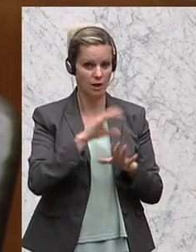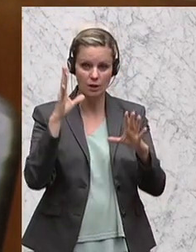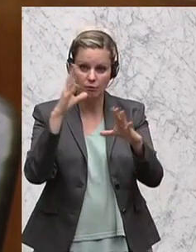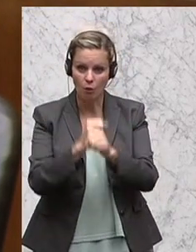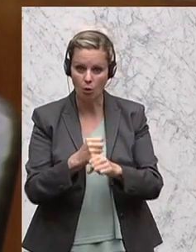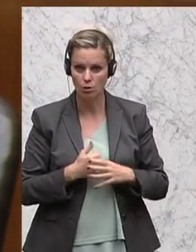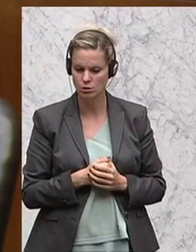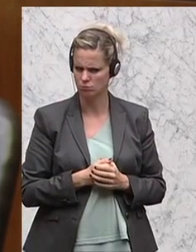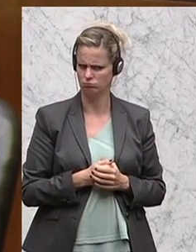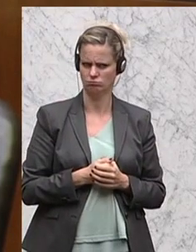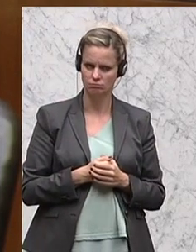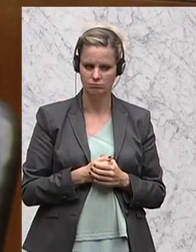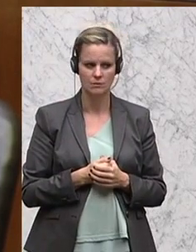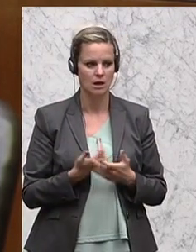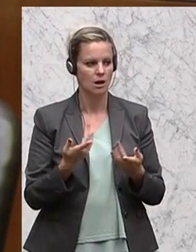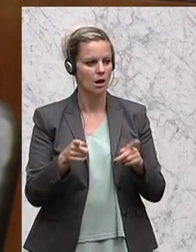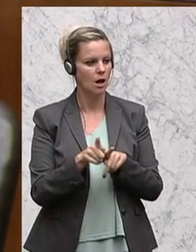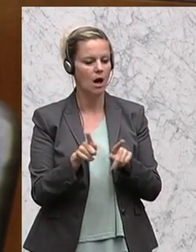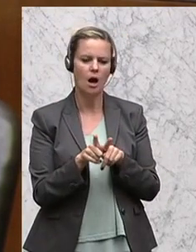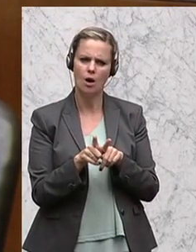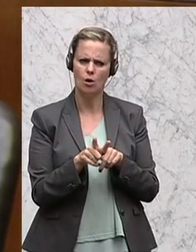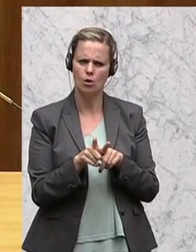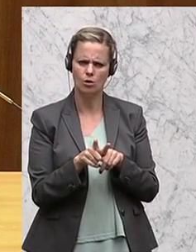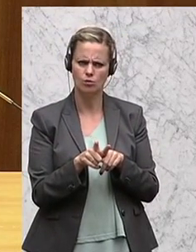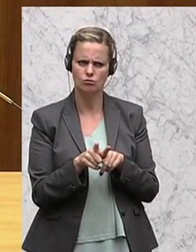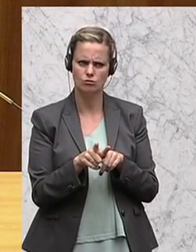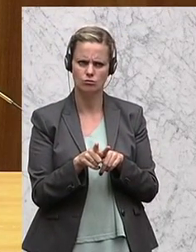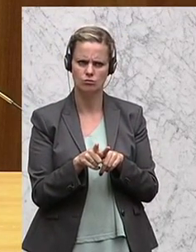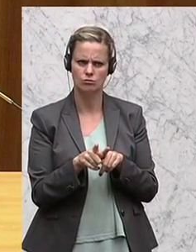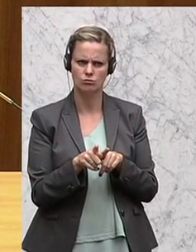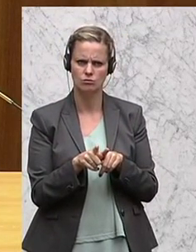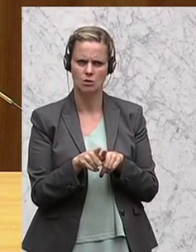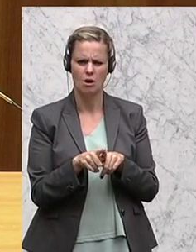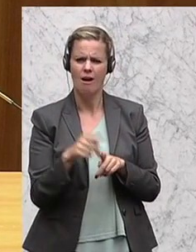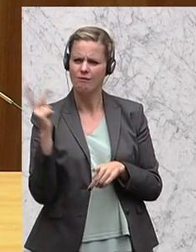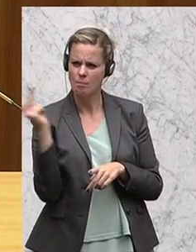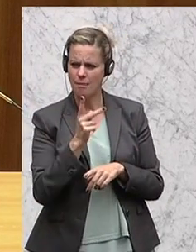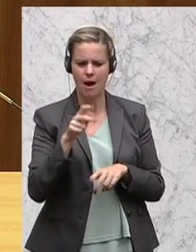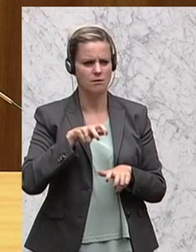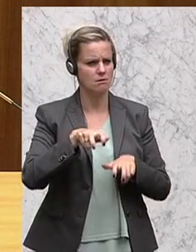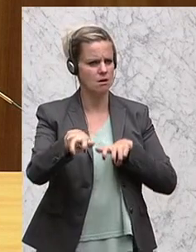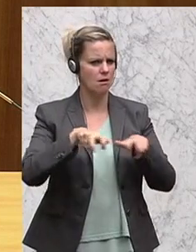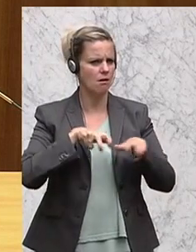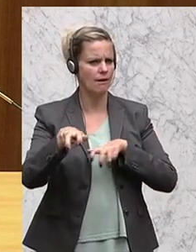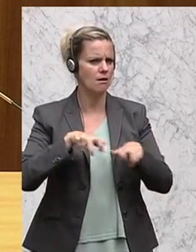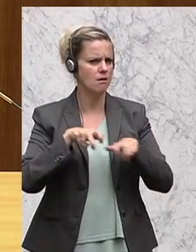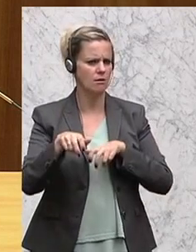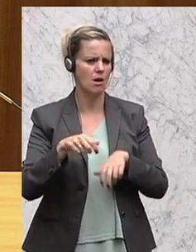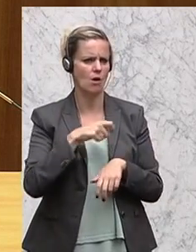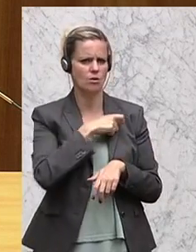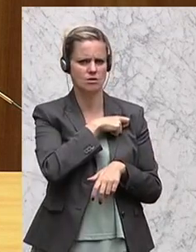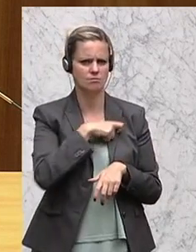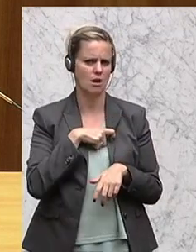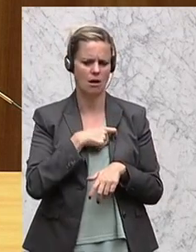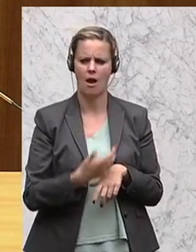Fokus stellen. Und eigentlich bin ich von beiden Regierungsparteien sehr enttäuscht, weil